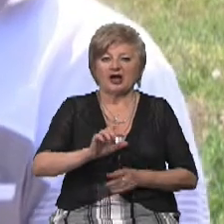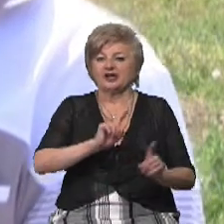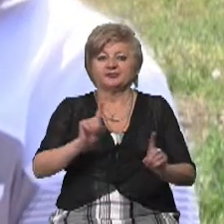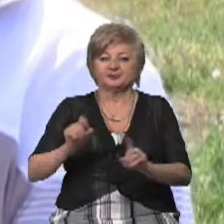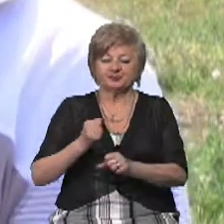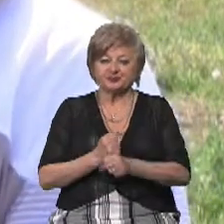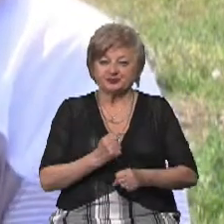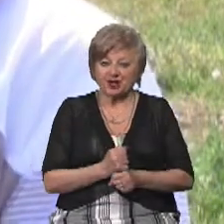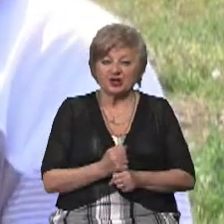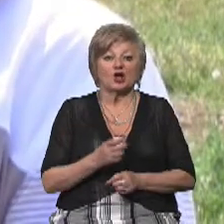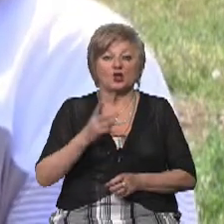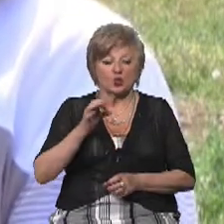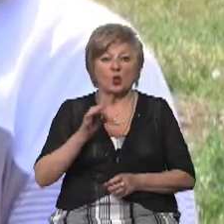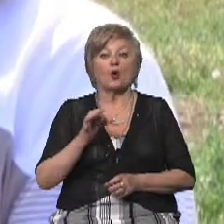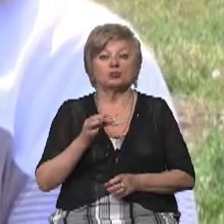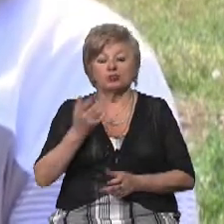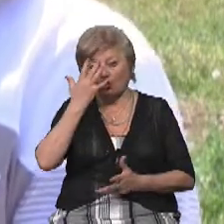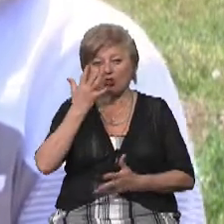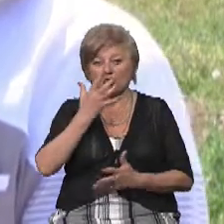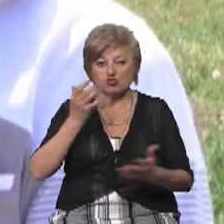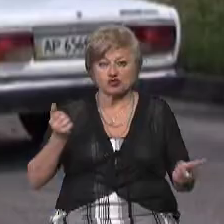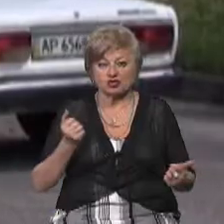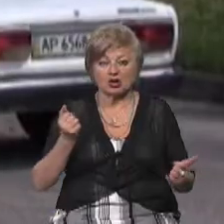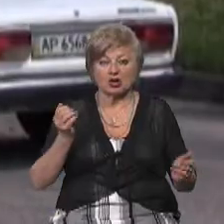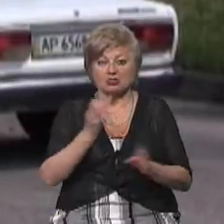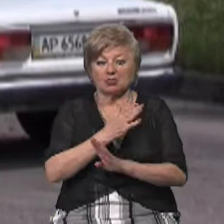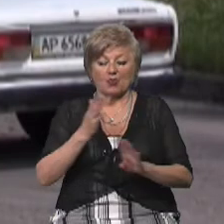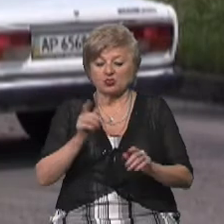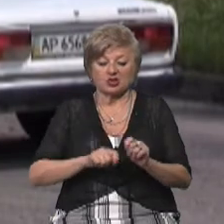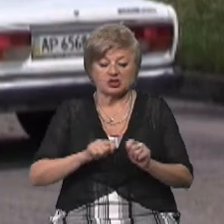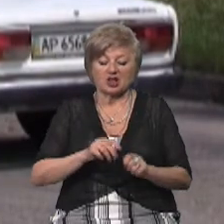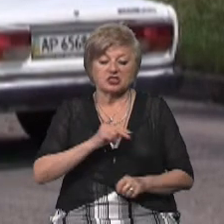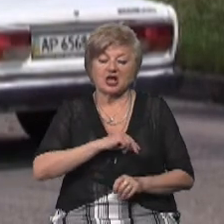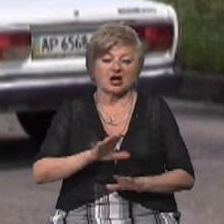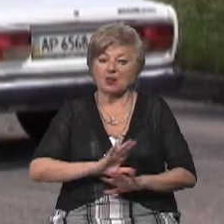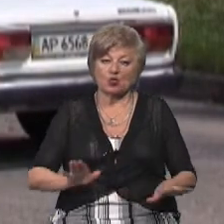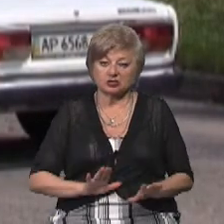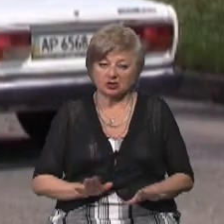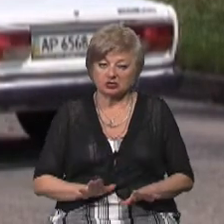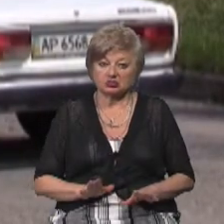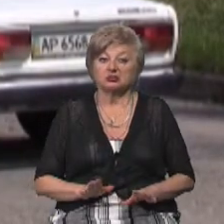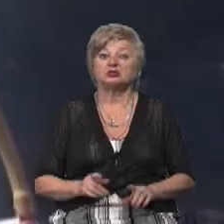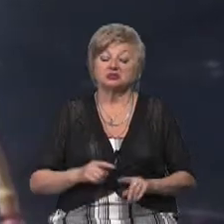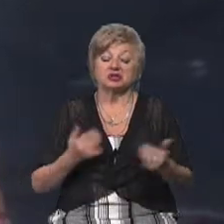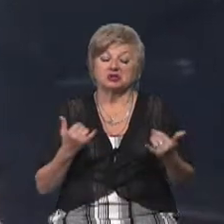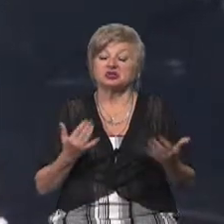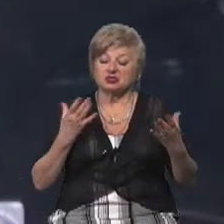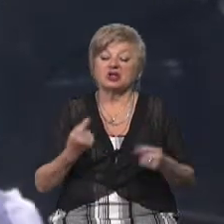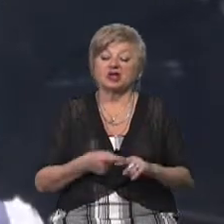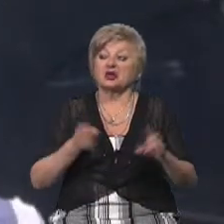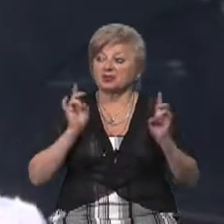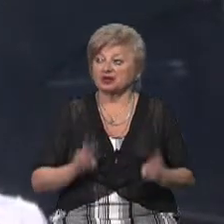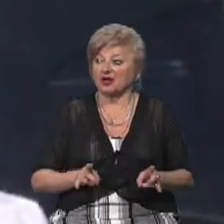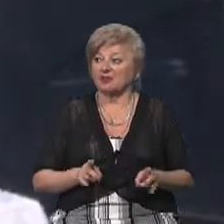робить. Але по ночам в нас екологічний моніторинг не працює. І це на сьогоднішній день біда. Фахівці